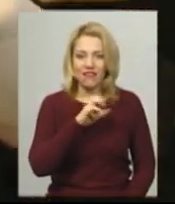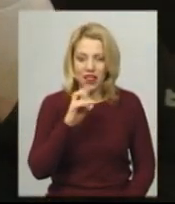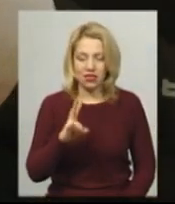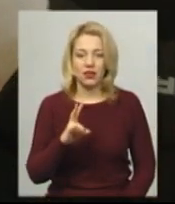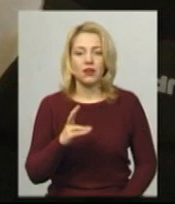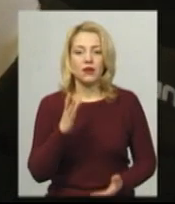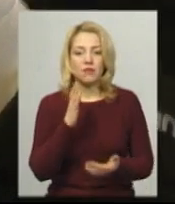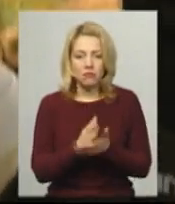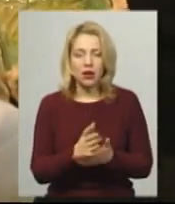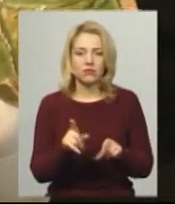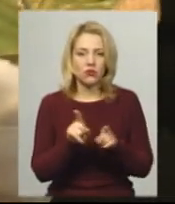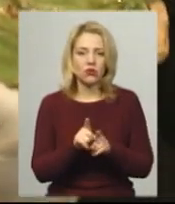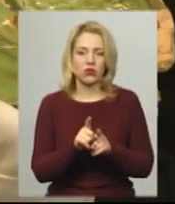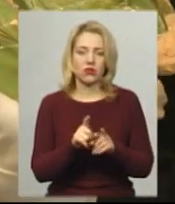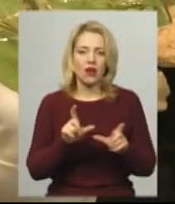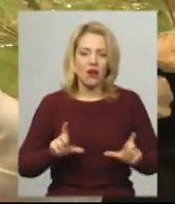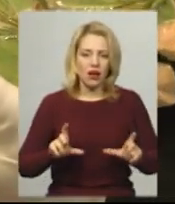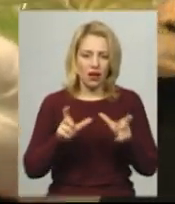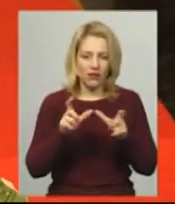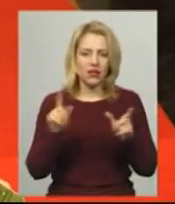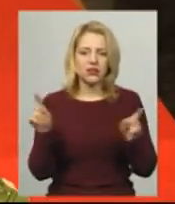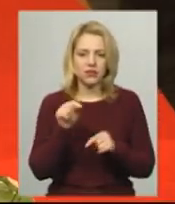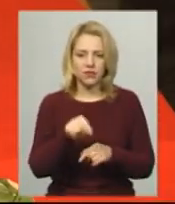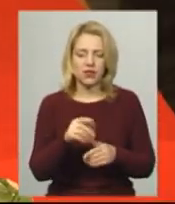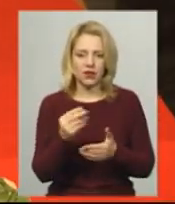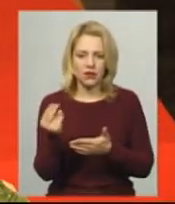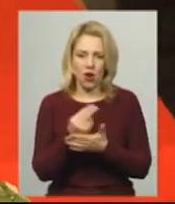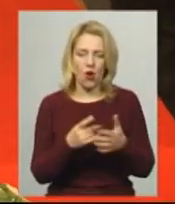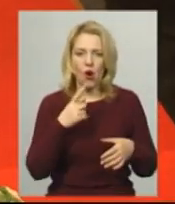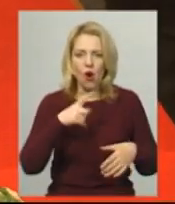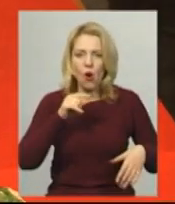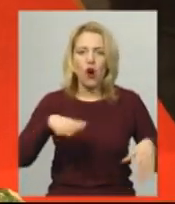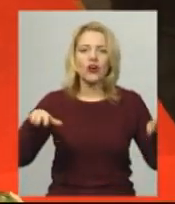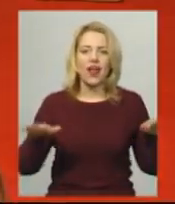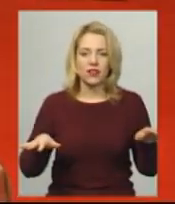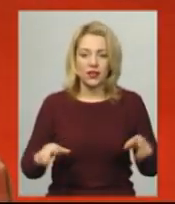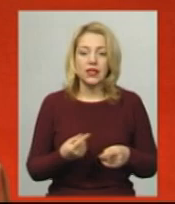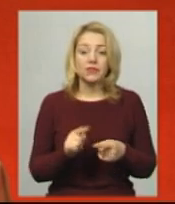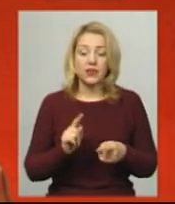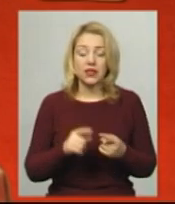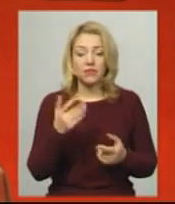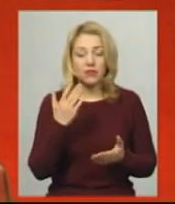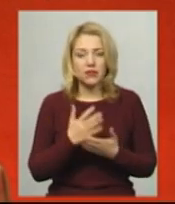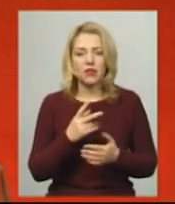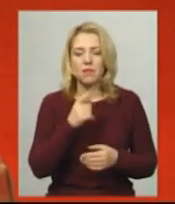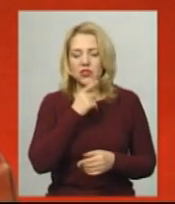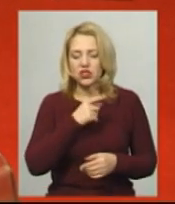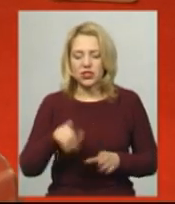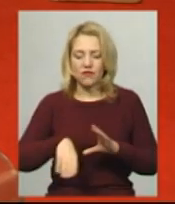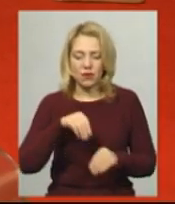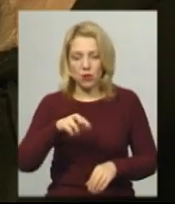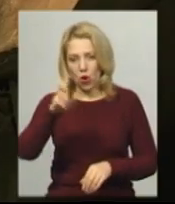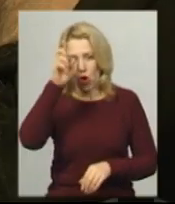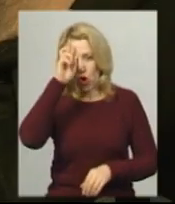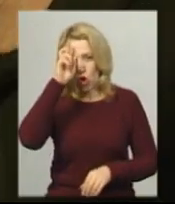собі і орла, геральдичного орла. Археологи мають і історичну інформацію, що під час виборів короля Польщі